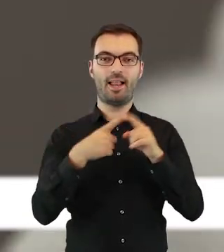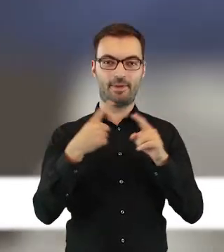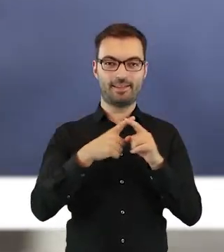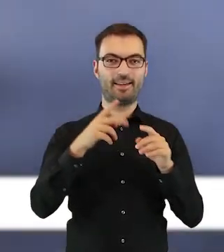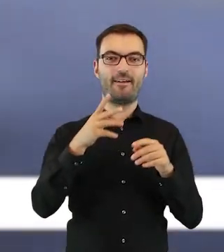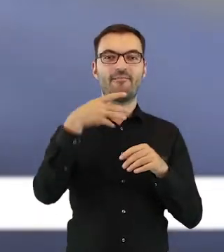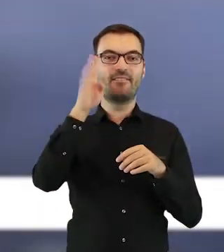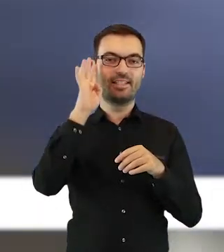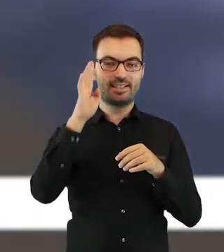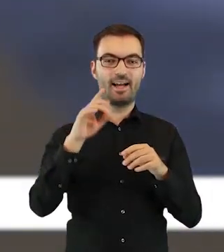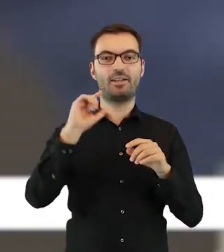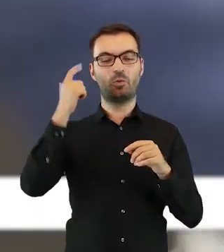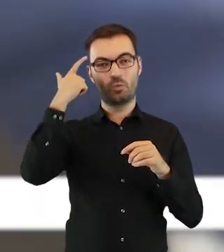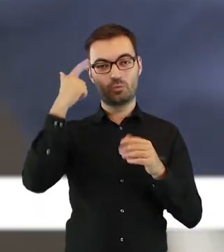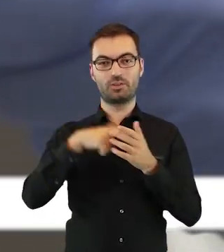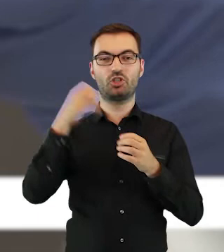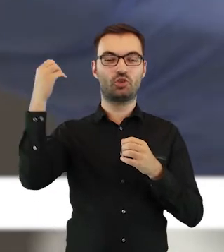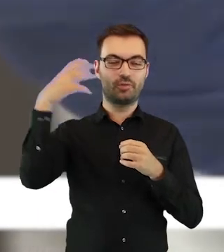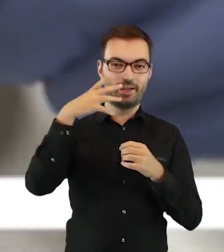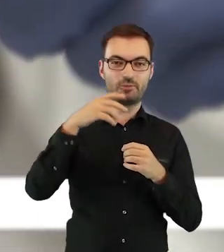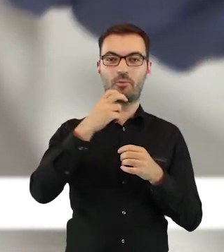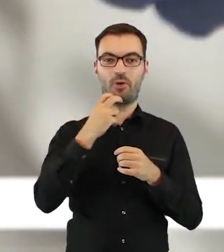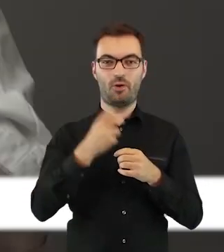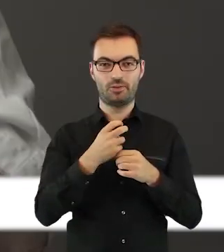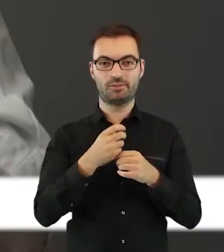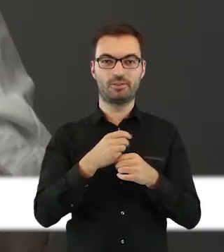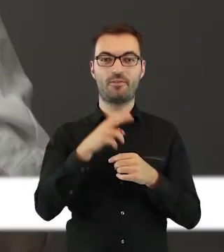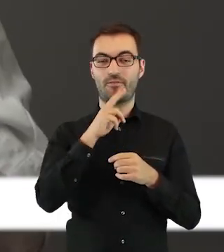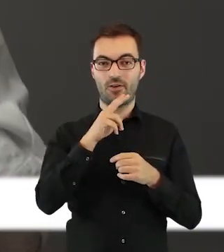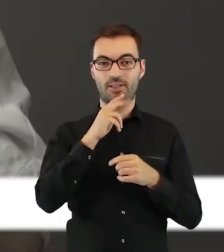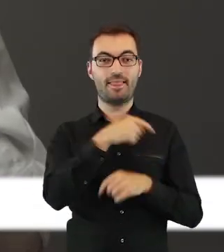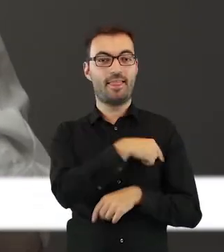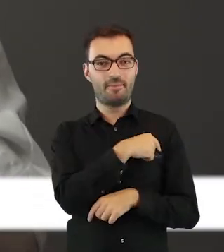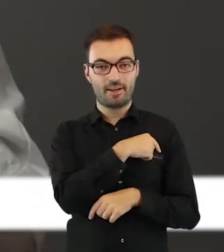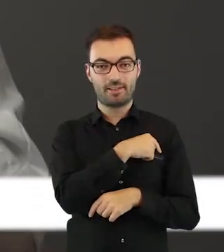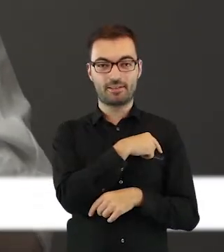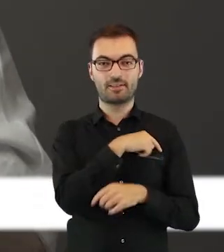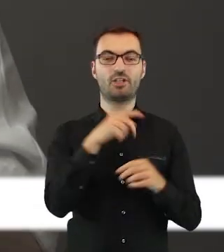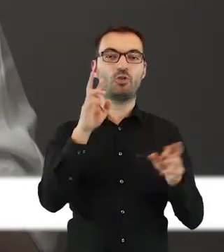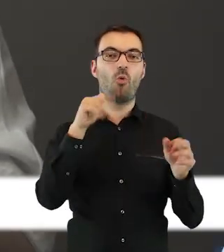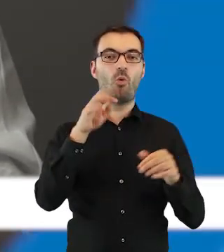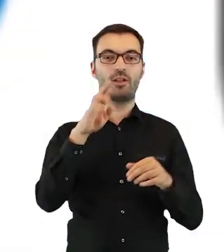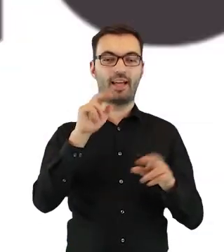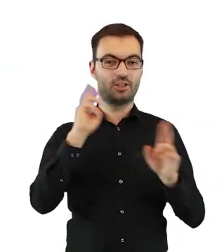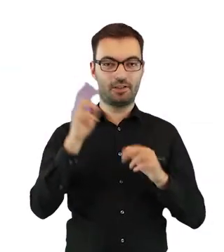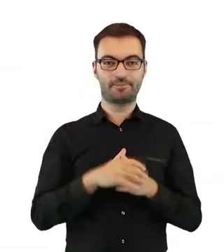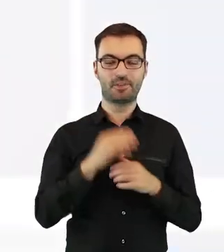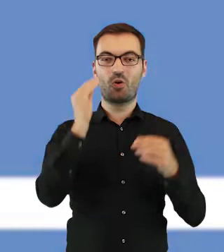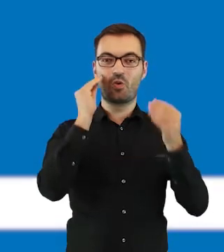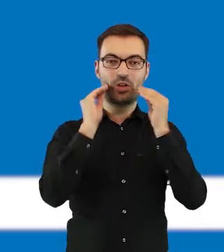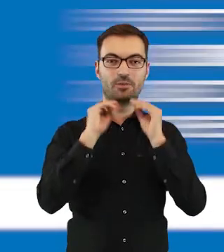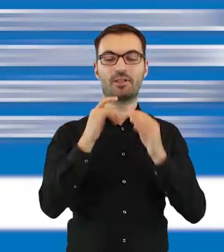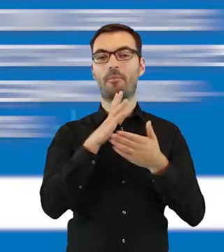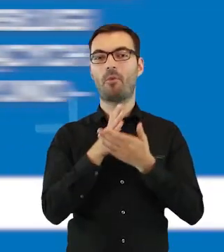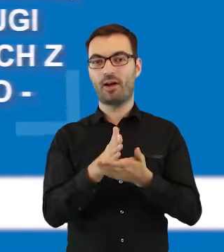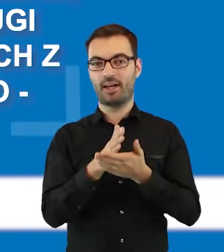czynników fizykalnych, ze szczególnym uwzględnieniem światła, prądu, wody, temperatury i ultradźwięku.